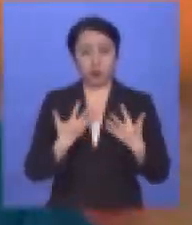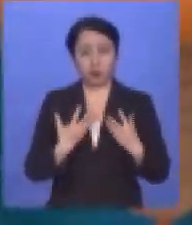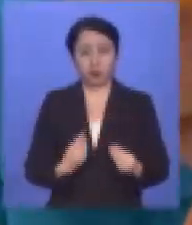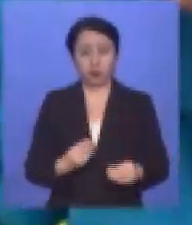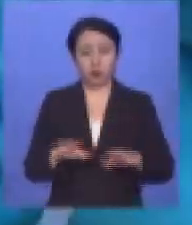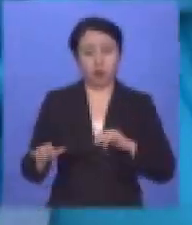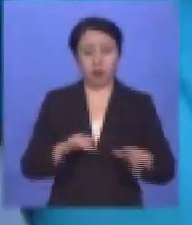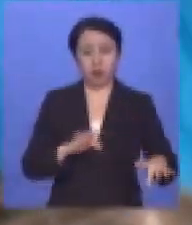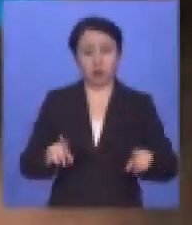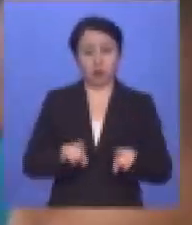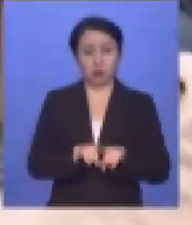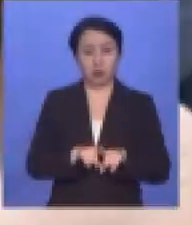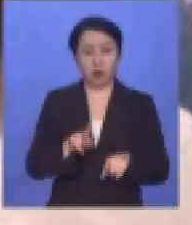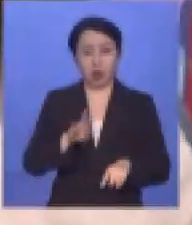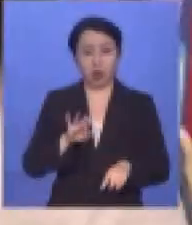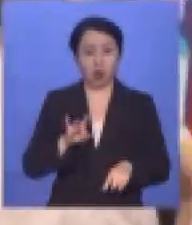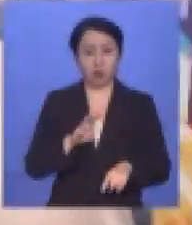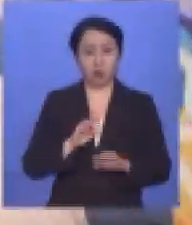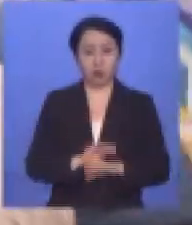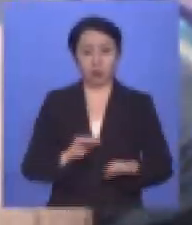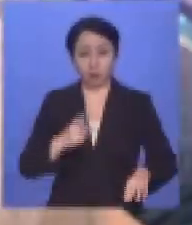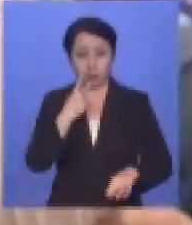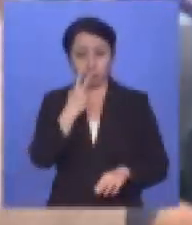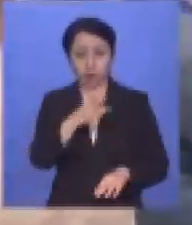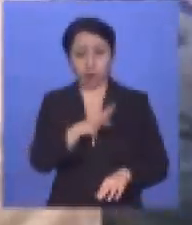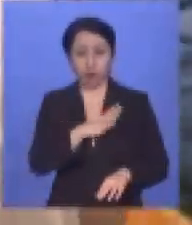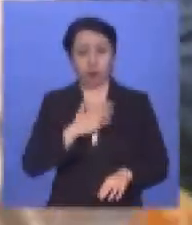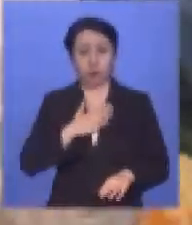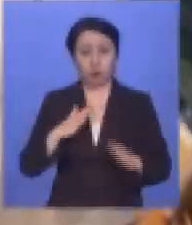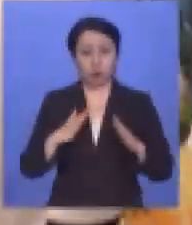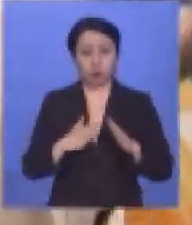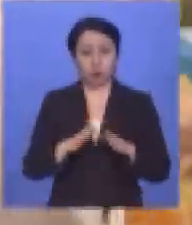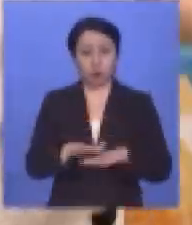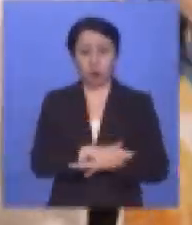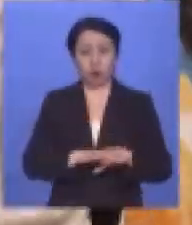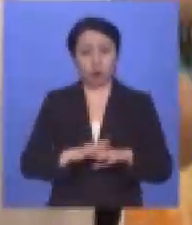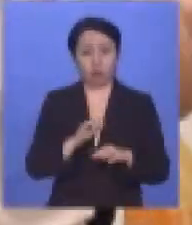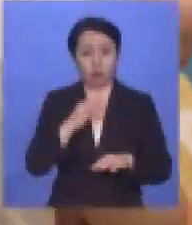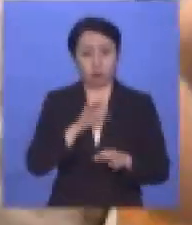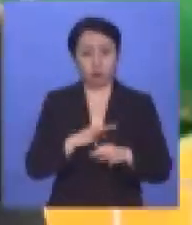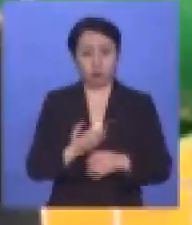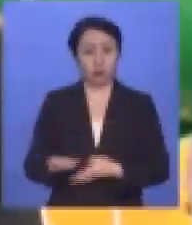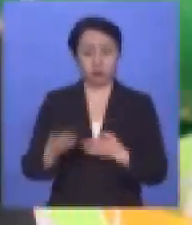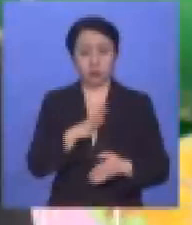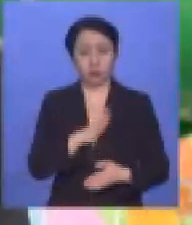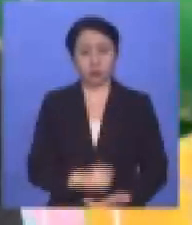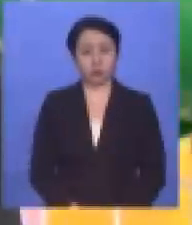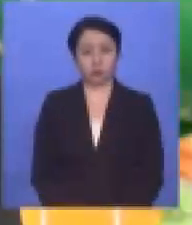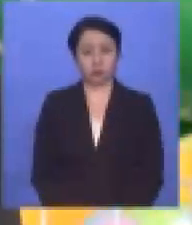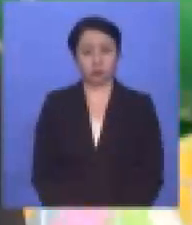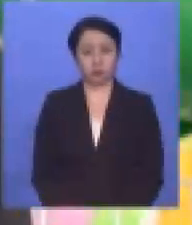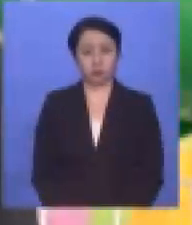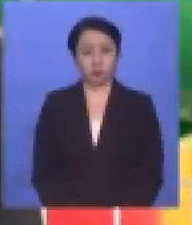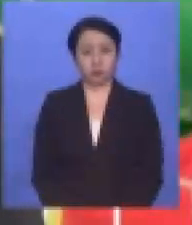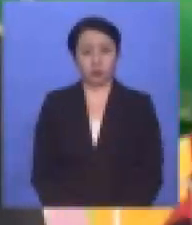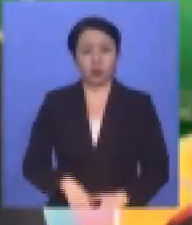қайырымдылық акциясына сондай-ақ аутизмі бар балаларға көмек көрсететін Мой дом қоғамдық қорынан да тәрбиеленушілер шақырды. Цель нашей благотворительной